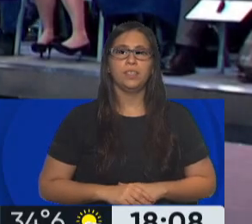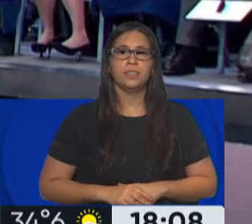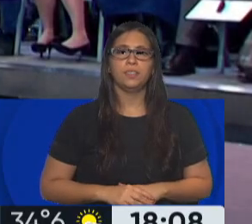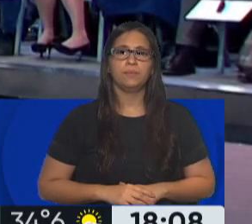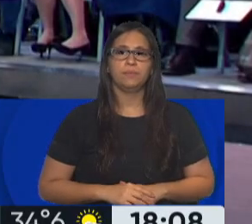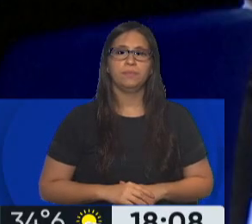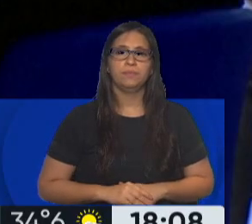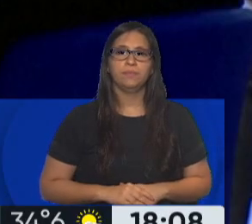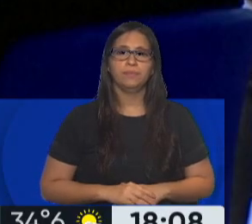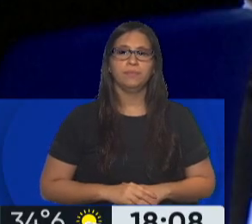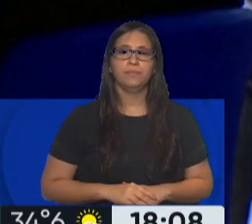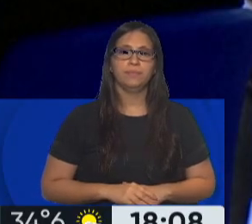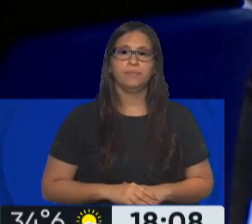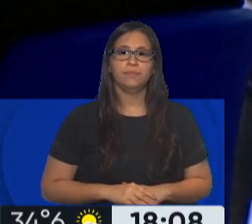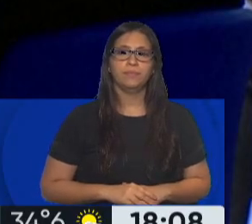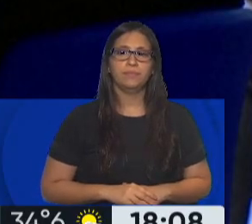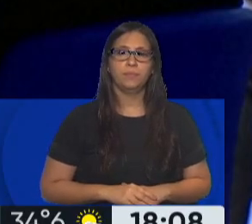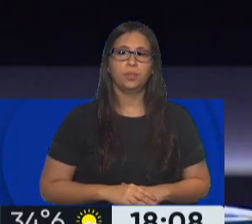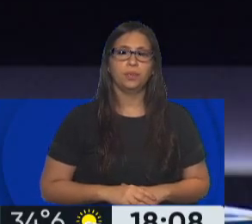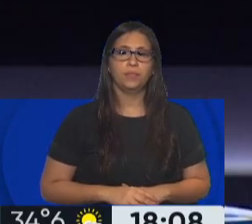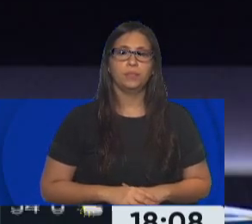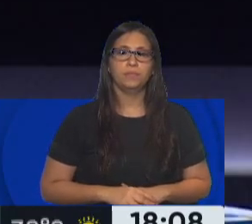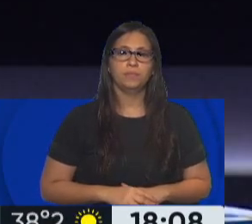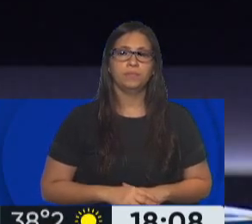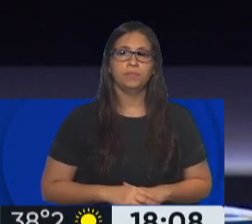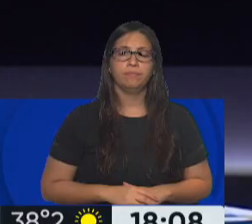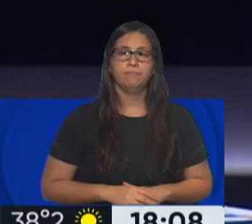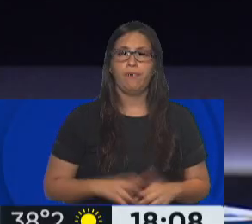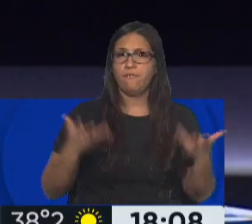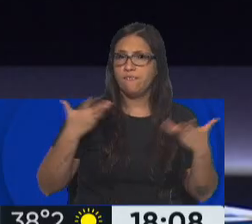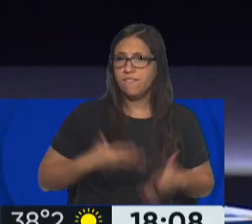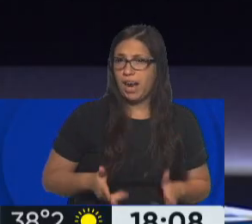Так же, как могу задать руководителям. Сказать честно, что